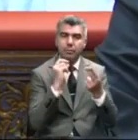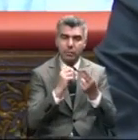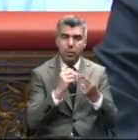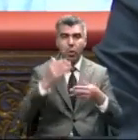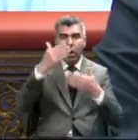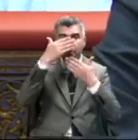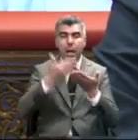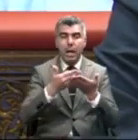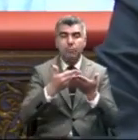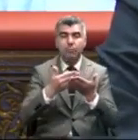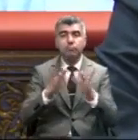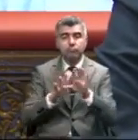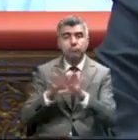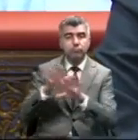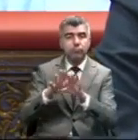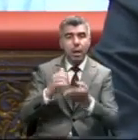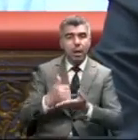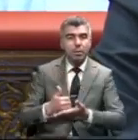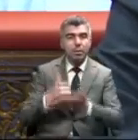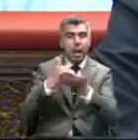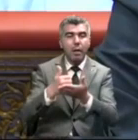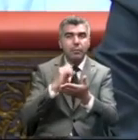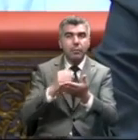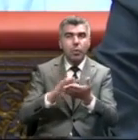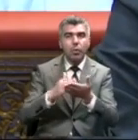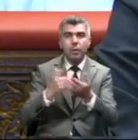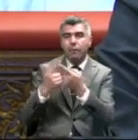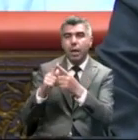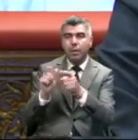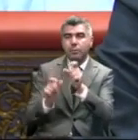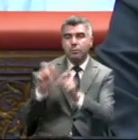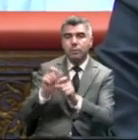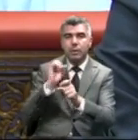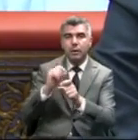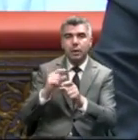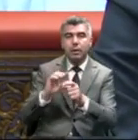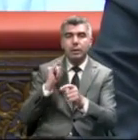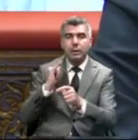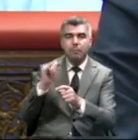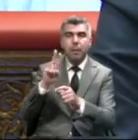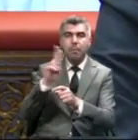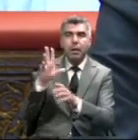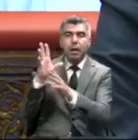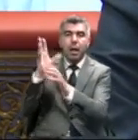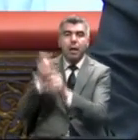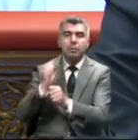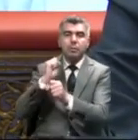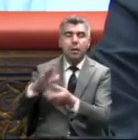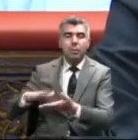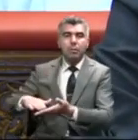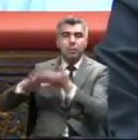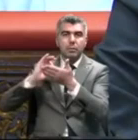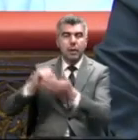بلادنا تخطو خطوات مهمه في اطار دعم وتشجيع وتشجيع نمو الاقتصاد الوطني تحت القياده الرشيده لصاحب الجلاله